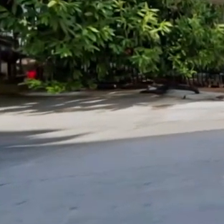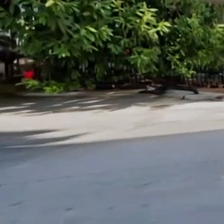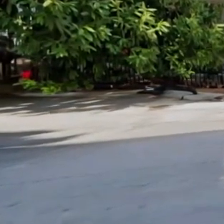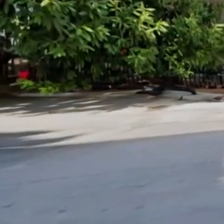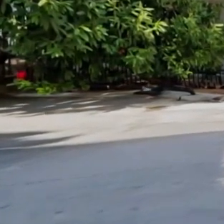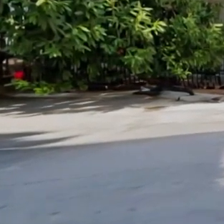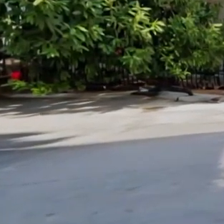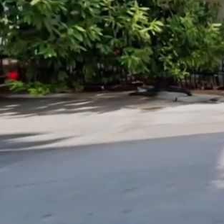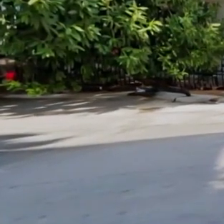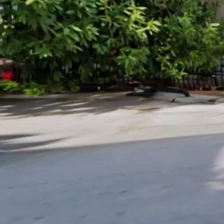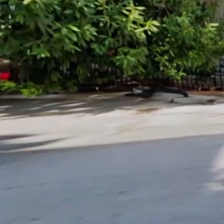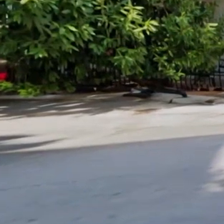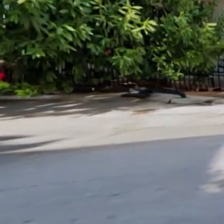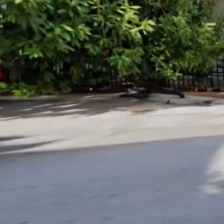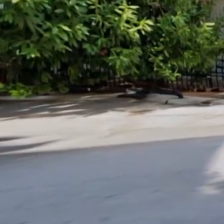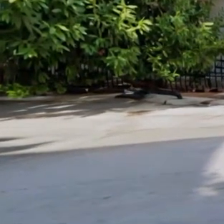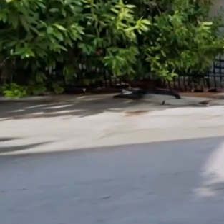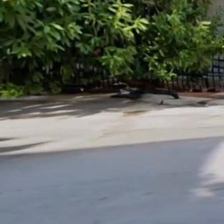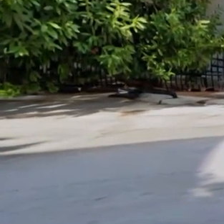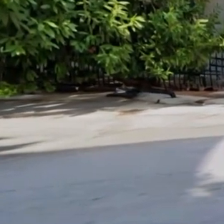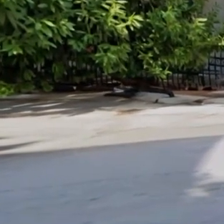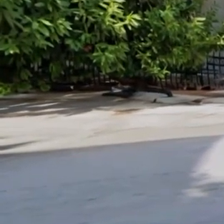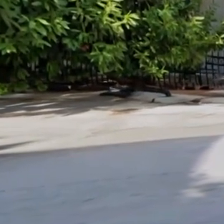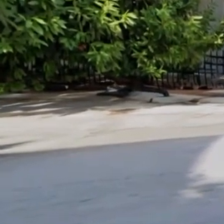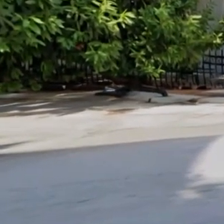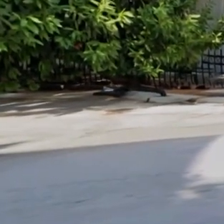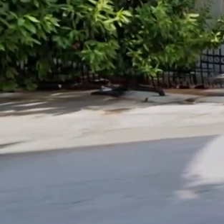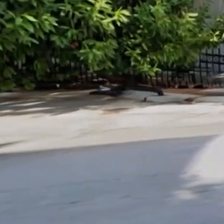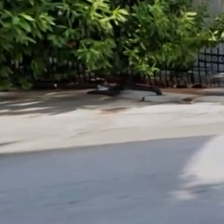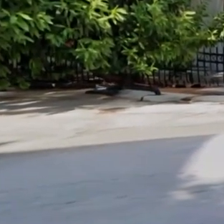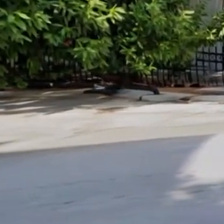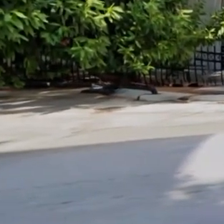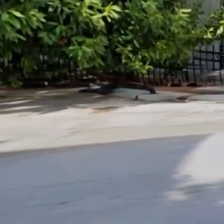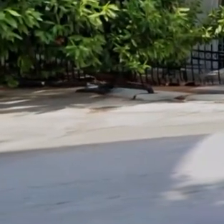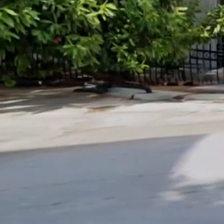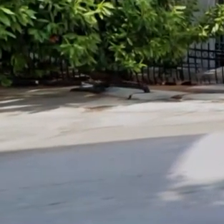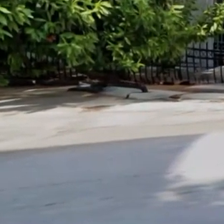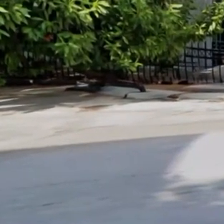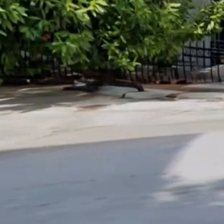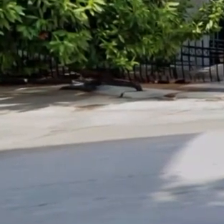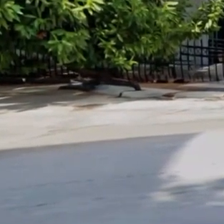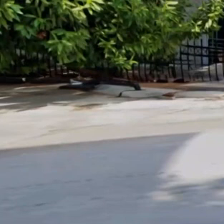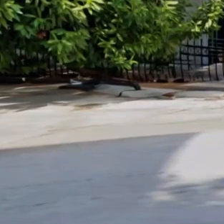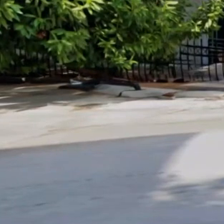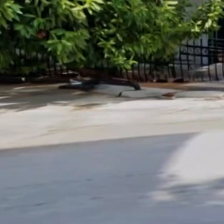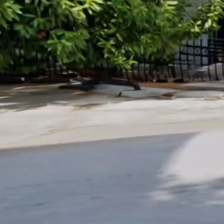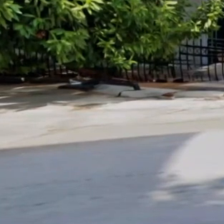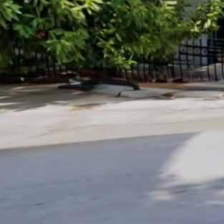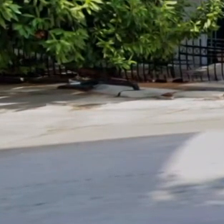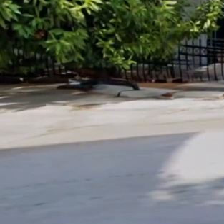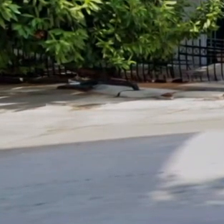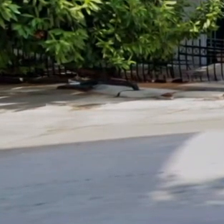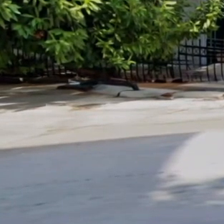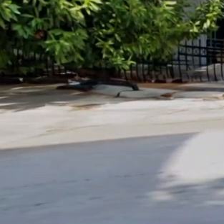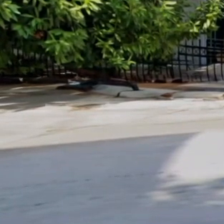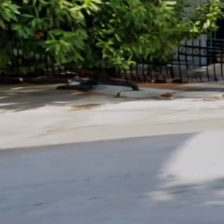που, αν δει κανείς τα στοιχεία, όμοιά της δεν βρίσκει εύκολα. Ας ξεκινήσουμε από το πότε έγιναν